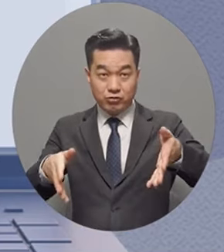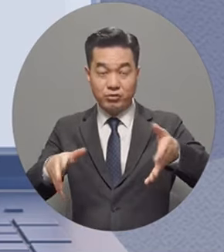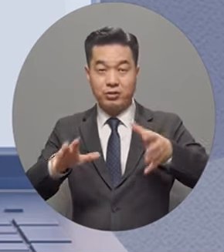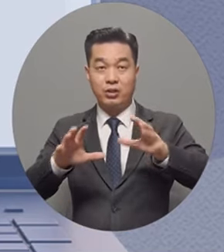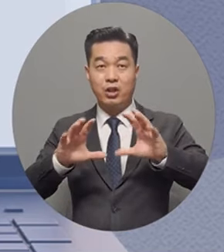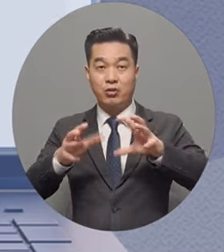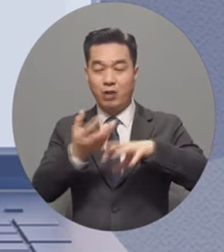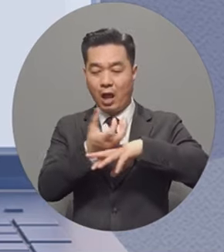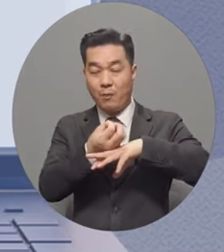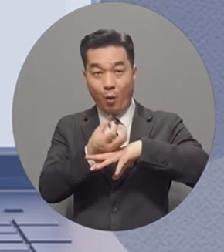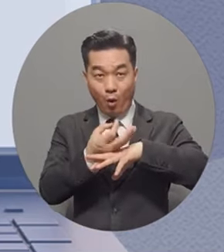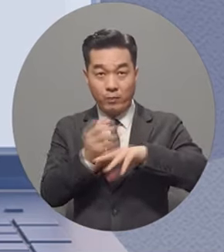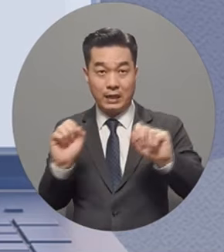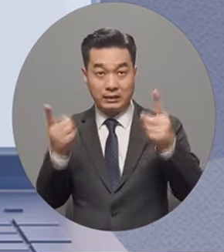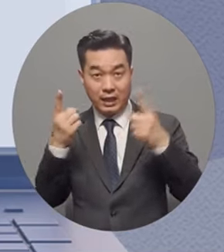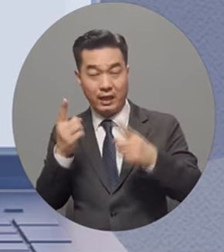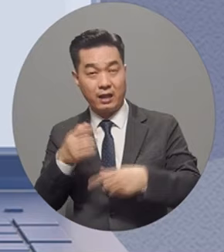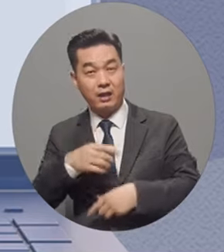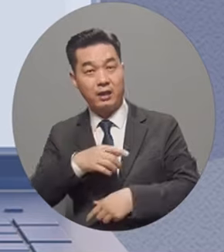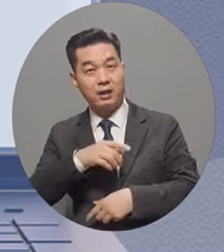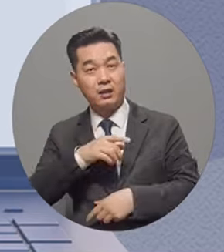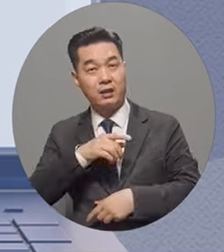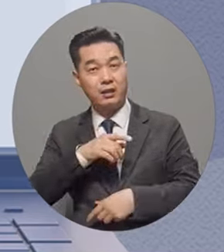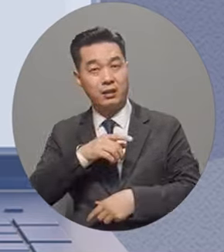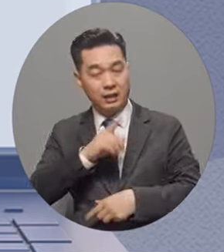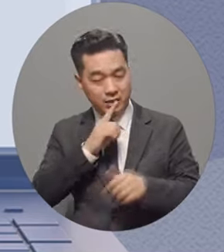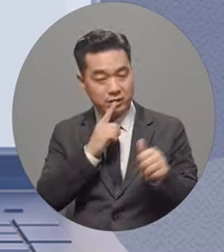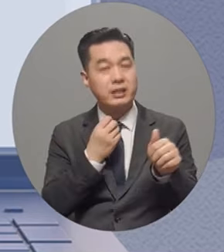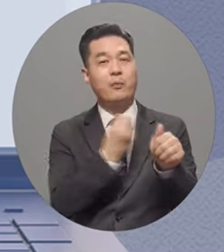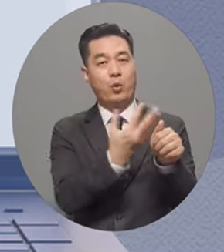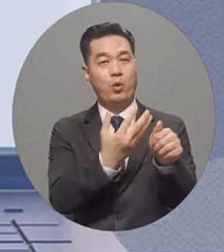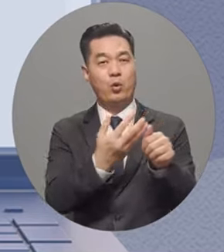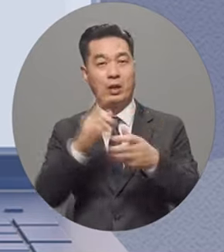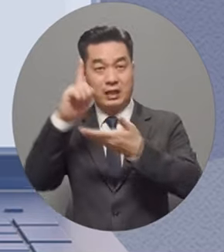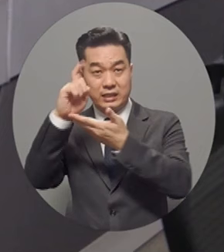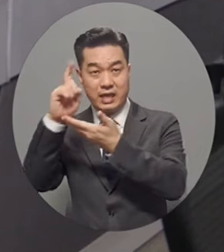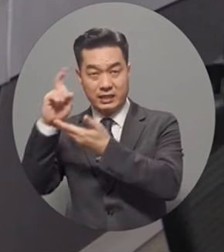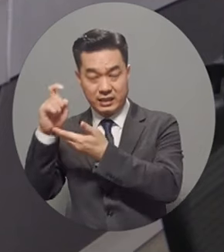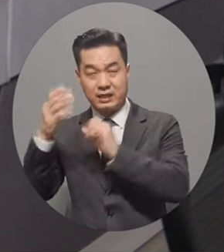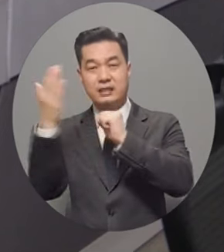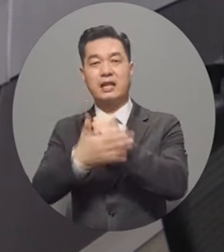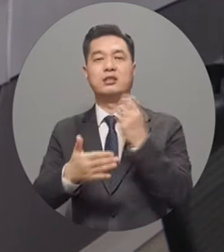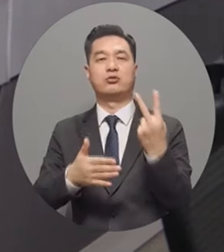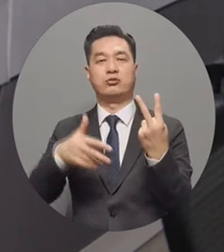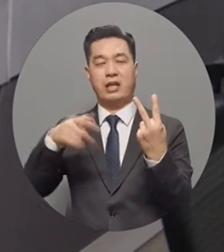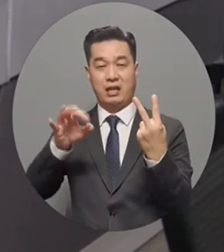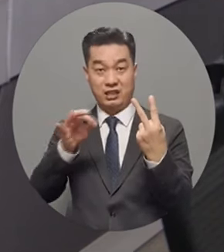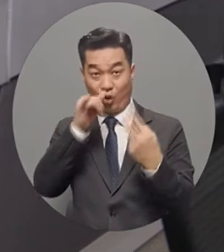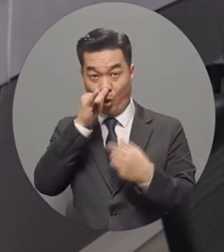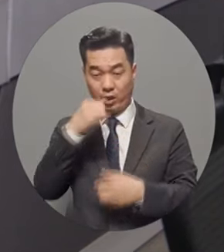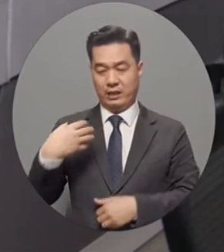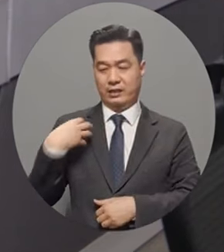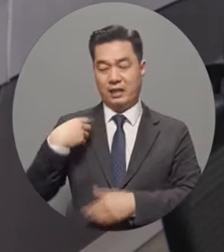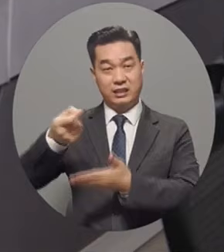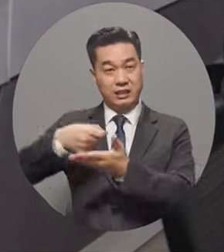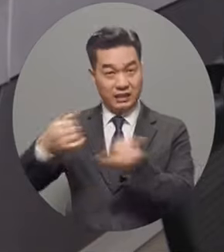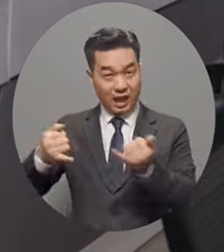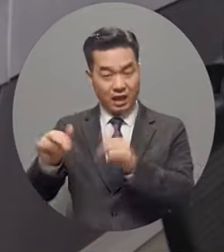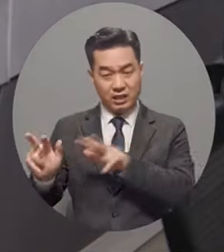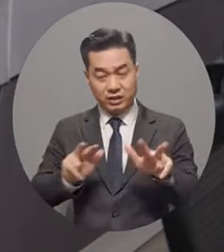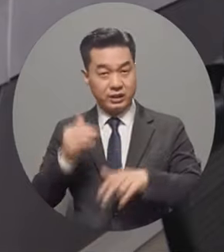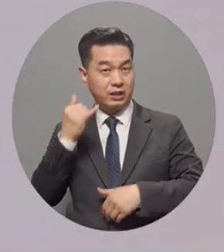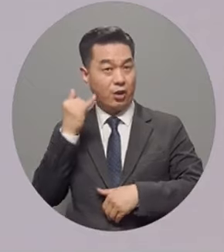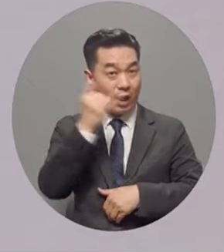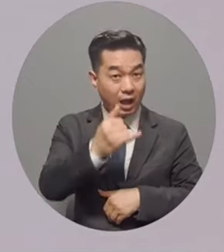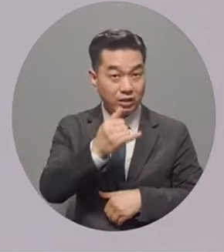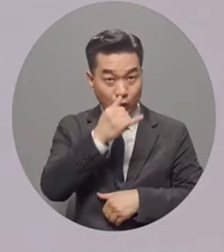실시간 제보한다. 지나가다 보고 찍었다며 사진 두 장도 첨부했습니다. 당직 근무를 하던 기자가 즉시 전화를